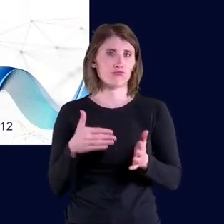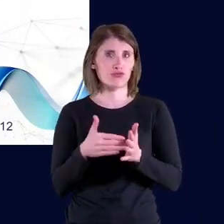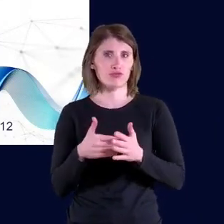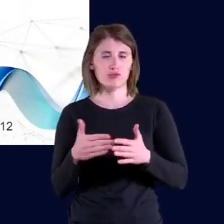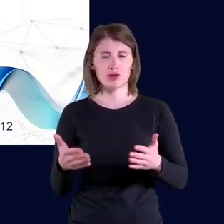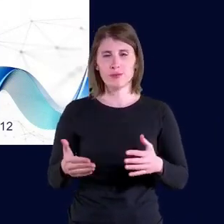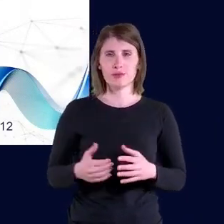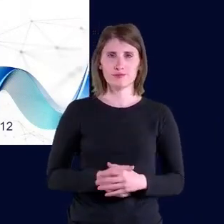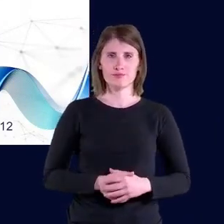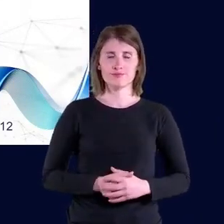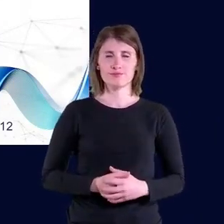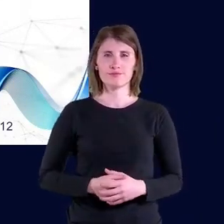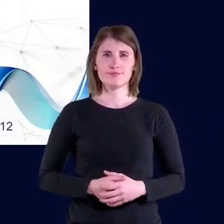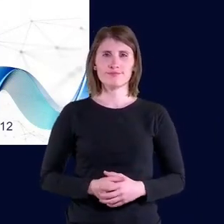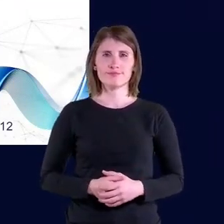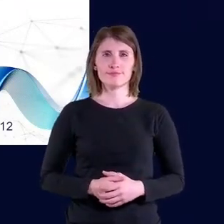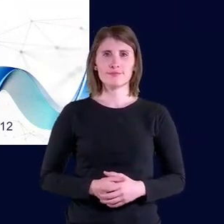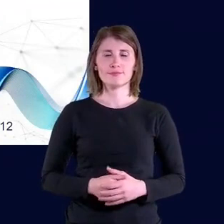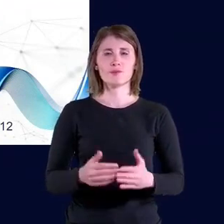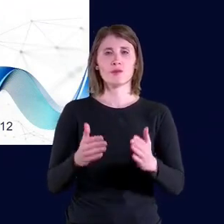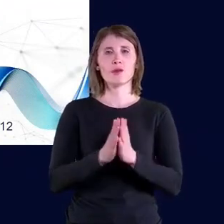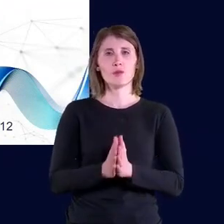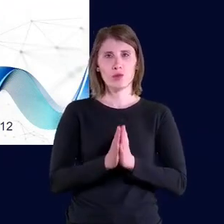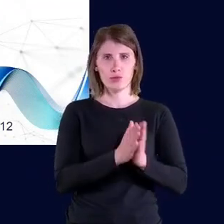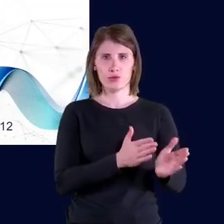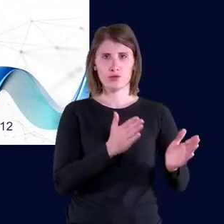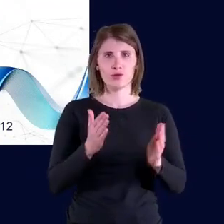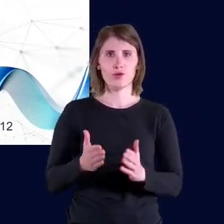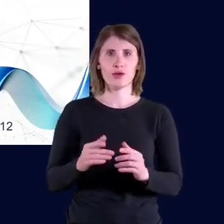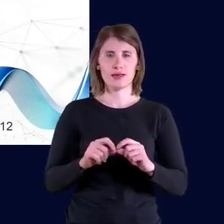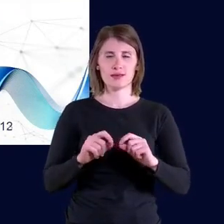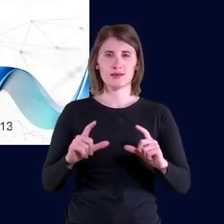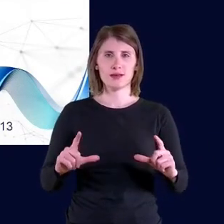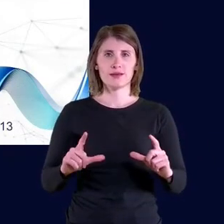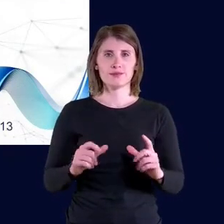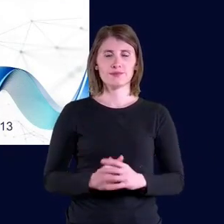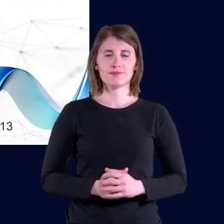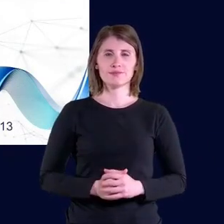zasobów Witam poproszę o kolejny slajd